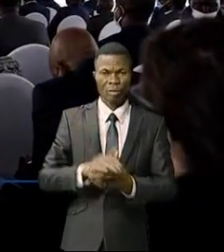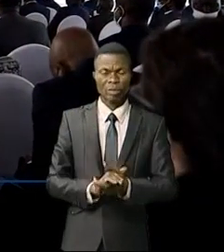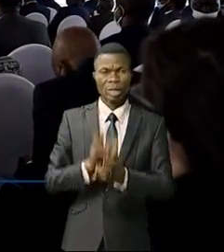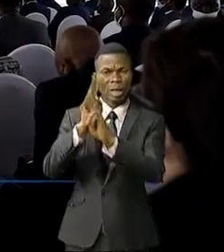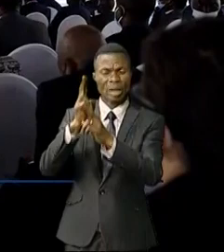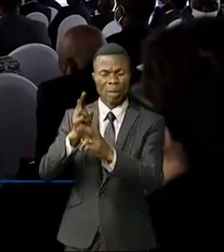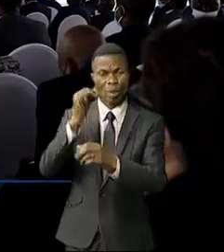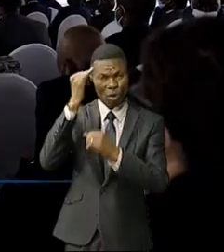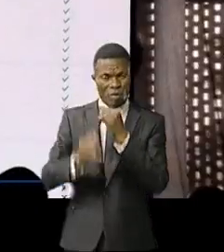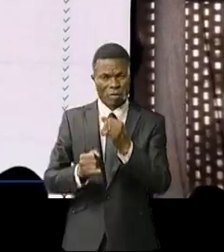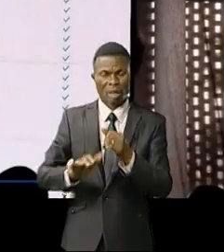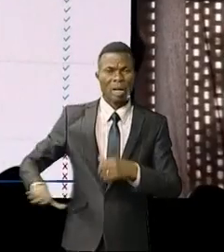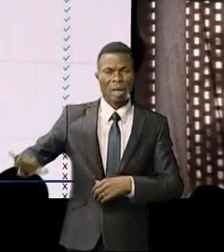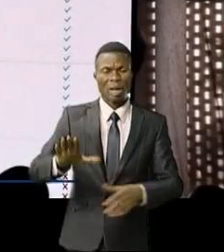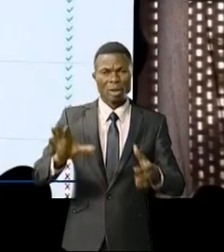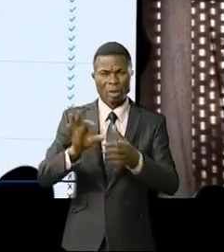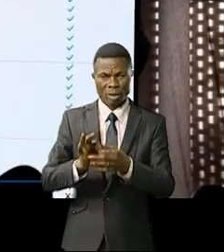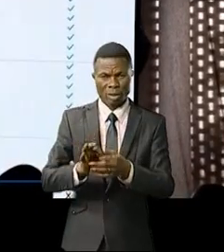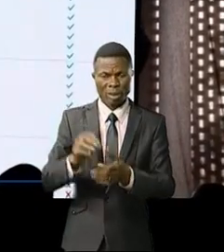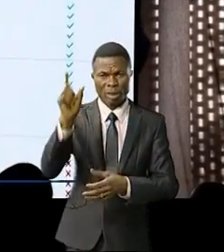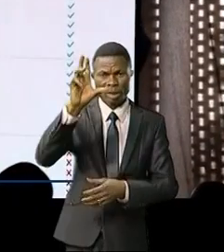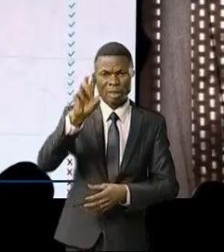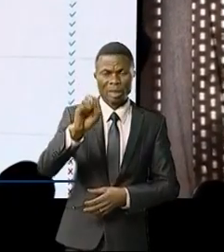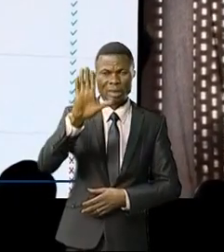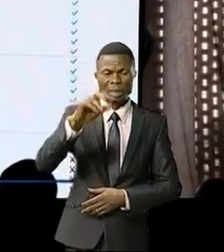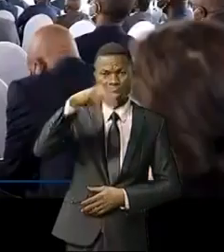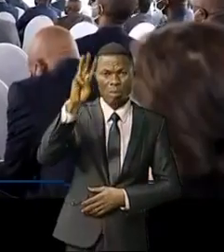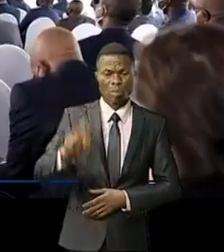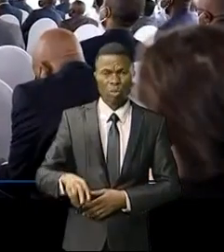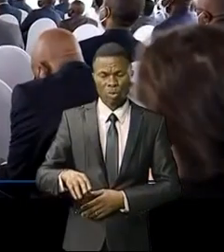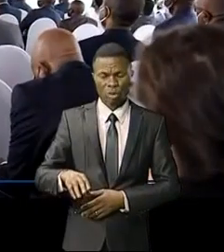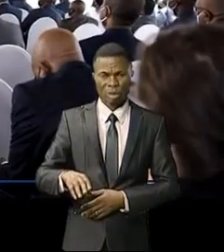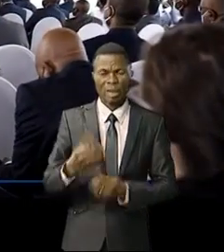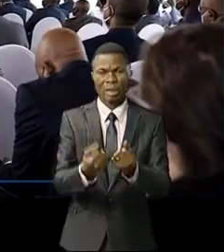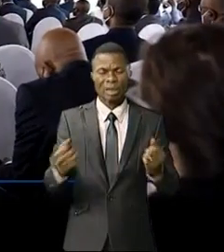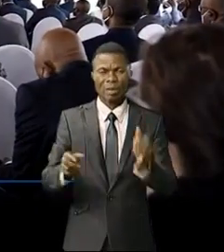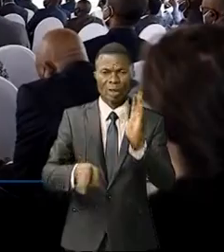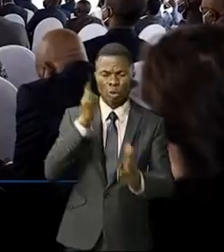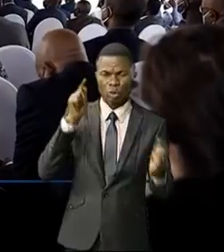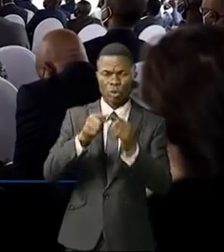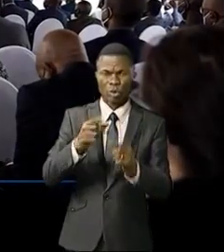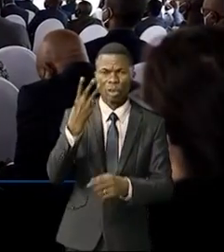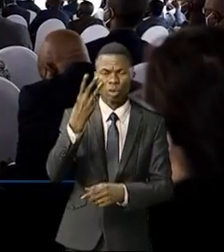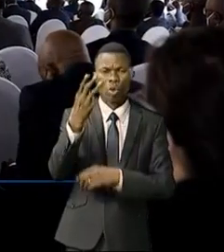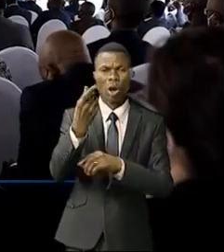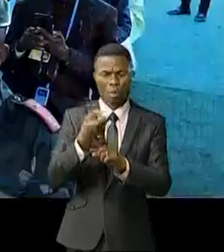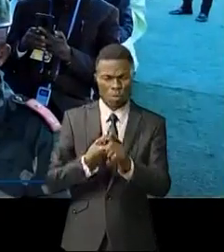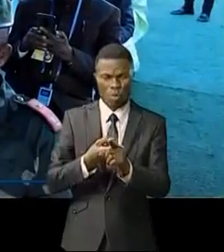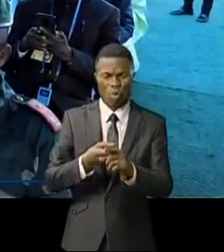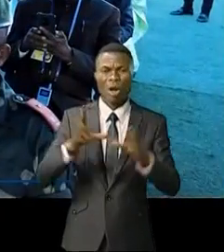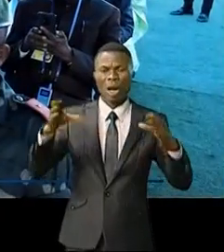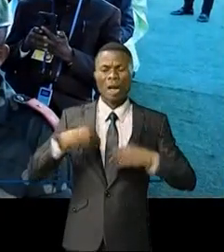rapport mixte des Nations Unies, seulement 35% des enfants de 12 à 23 mois étaient entièrement vaccinés en